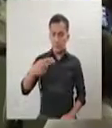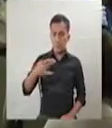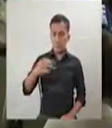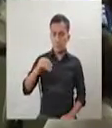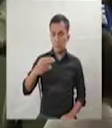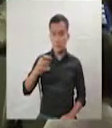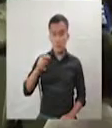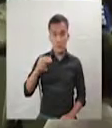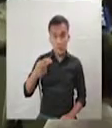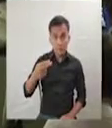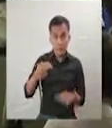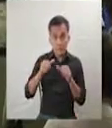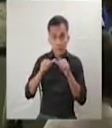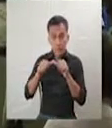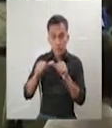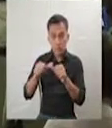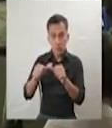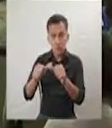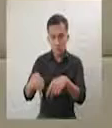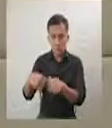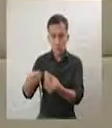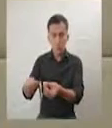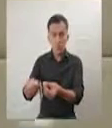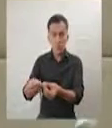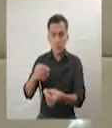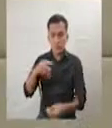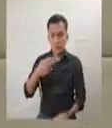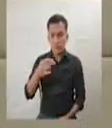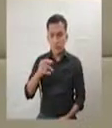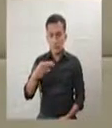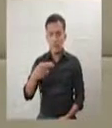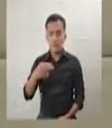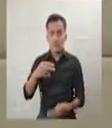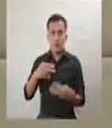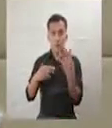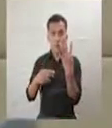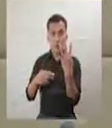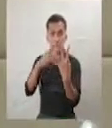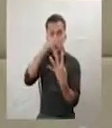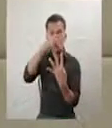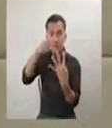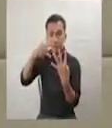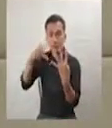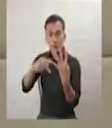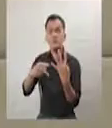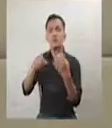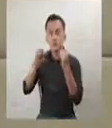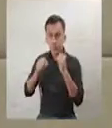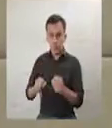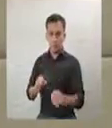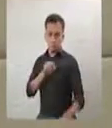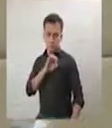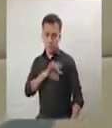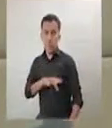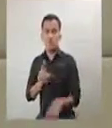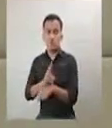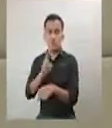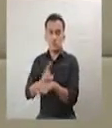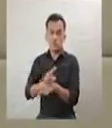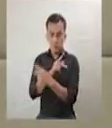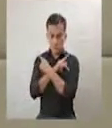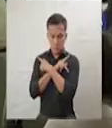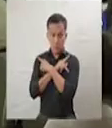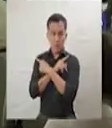PhilHealth at patuloy po ang pagbibigay ng PhilHealth, especially sa mga 4Ps, magagamit po ng ating mga beneficiaries yung